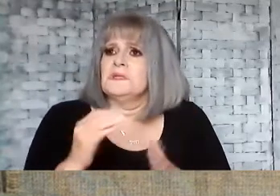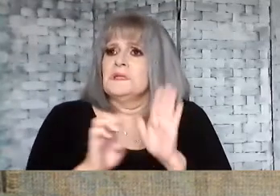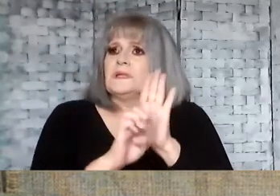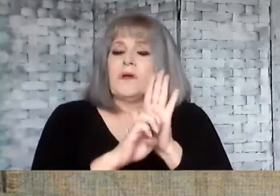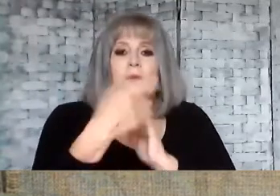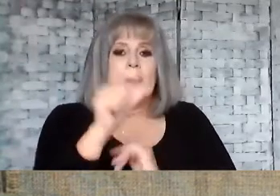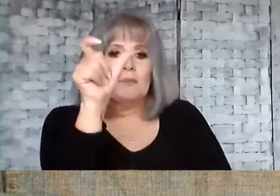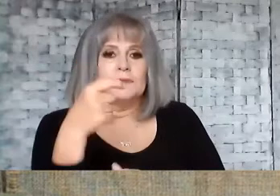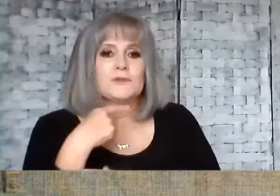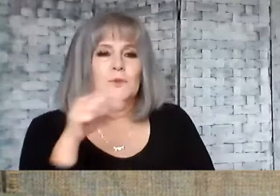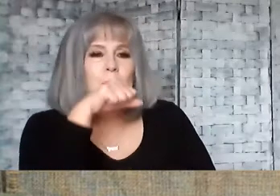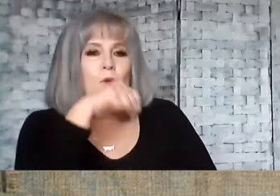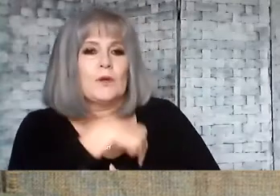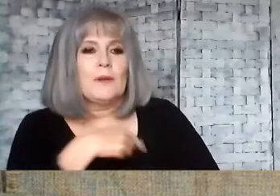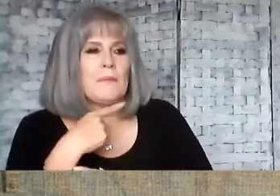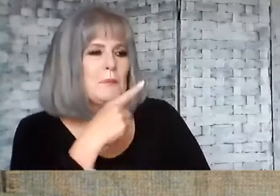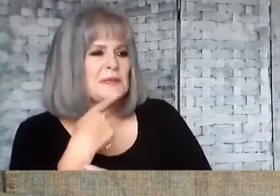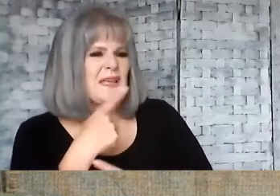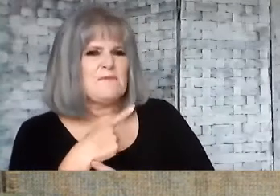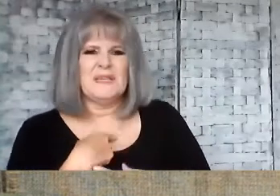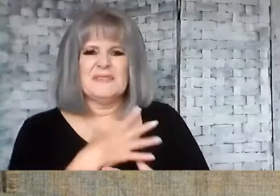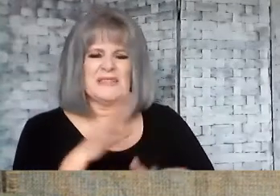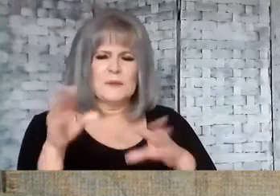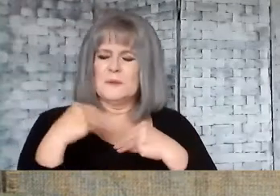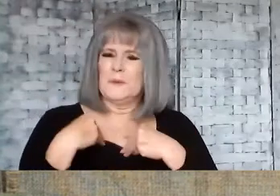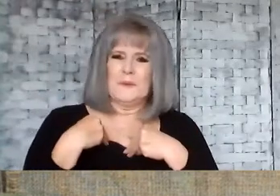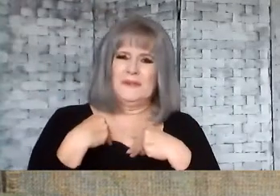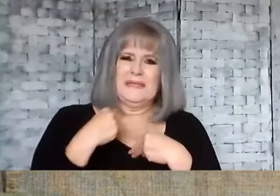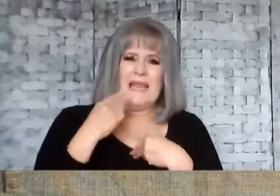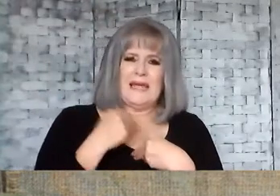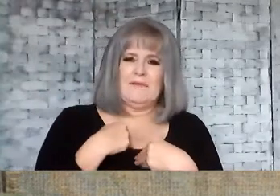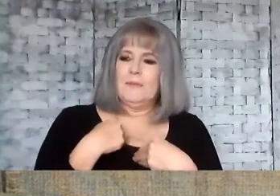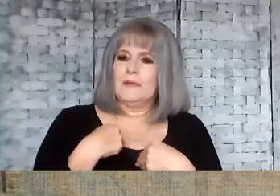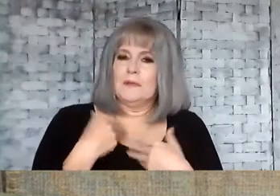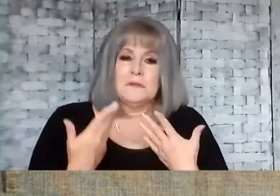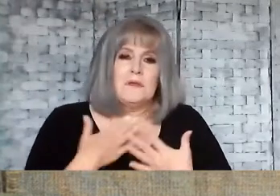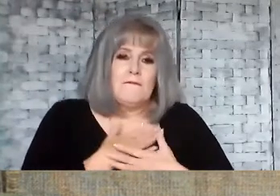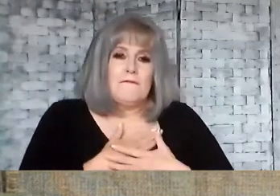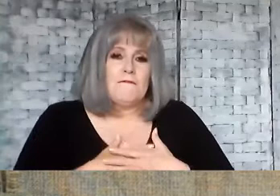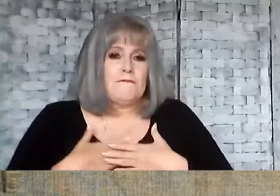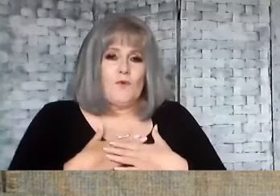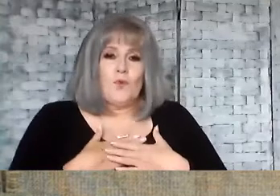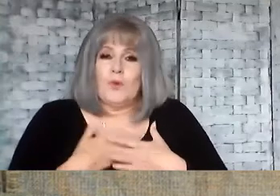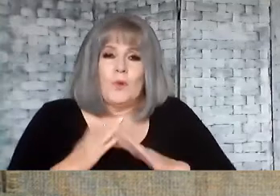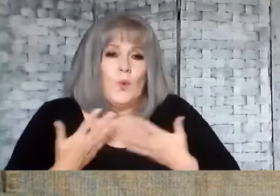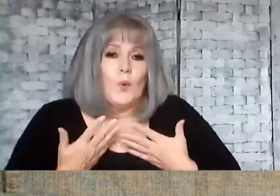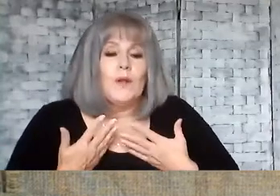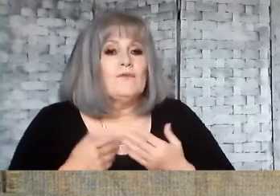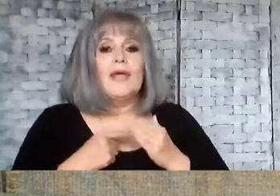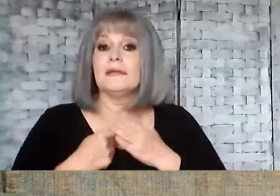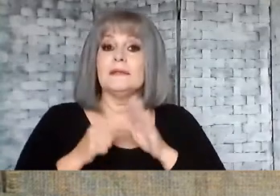ongemaklik sê, dan kan het ons lei tot groei. Ons het ons net al gepraat van groei en plante en diep